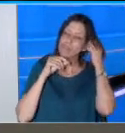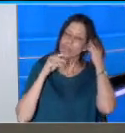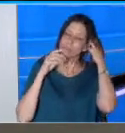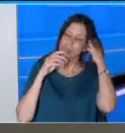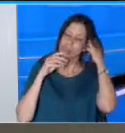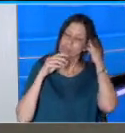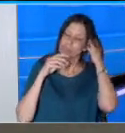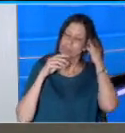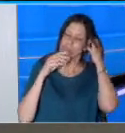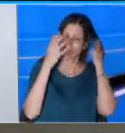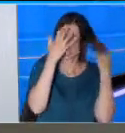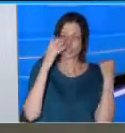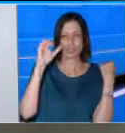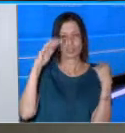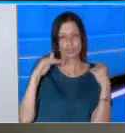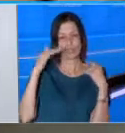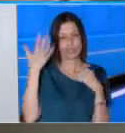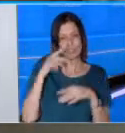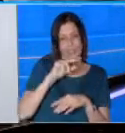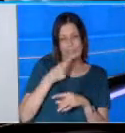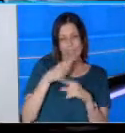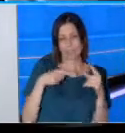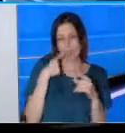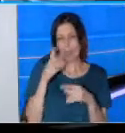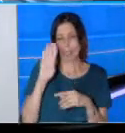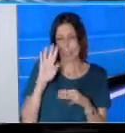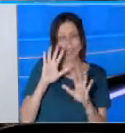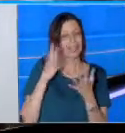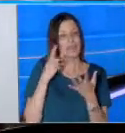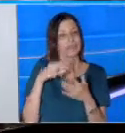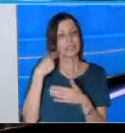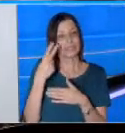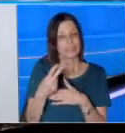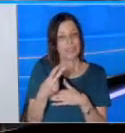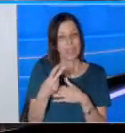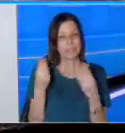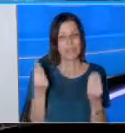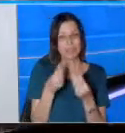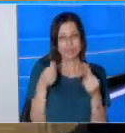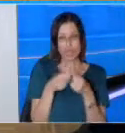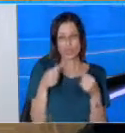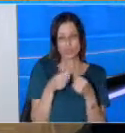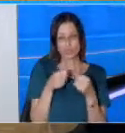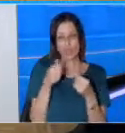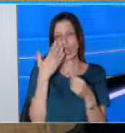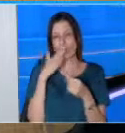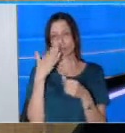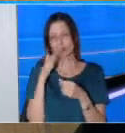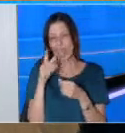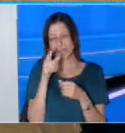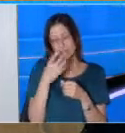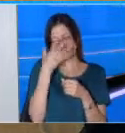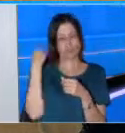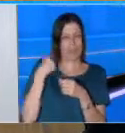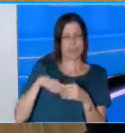סמוטריץ' לפני כשעתיים וחצי, כשהוא אומר לנתניהו, אם יהיה איזשהו סעיף שקשור בצורה כזו או אחרת לירושלים, אתה יכול